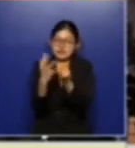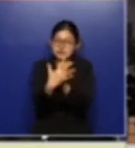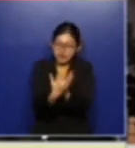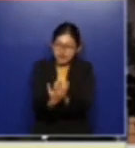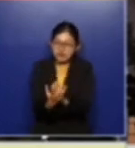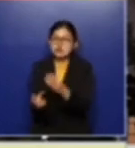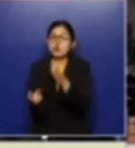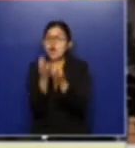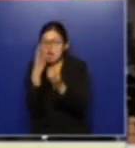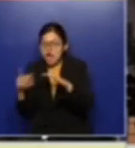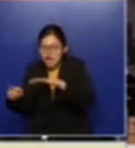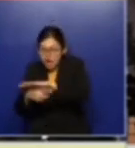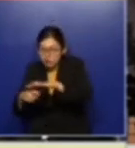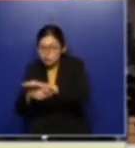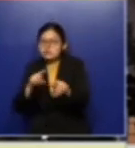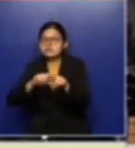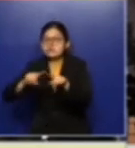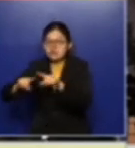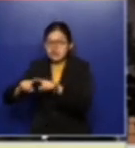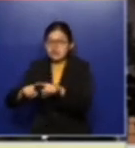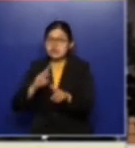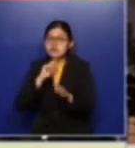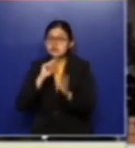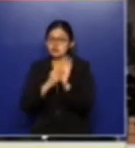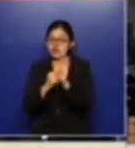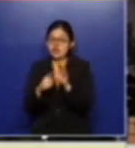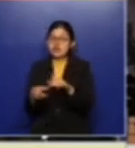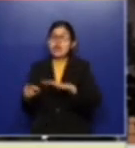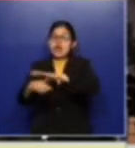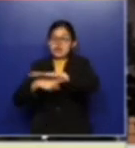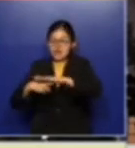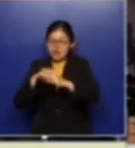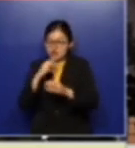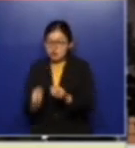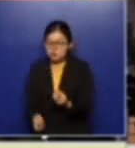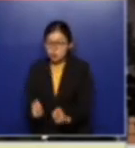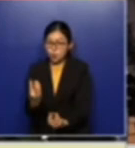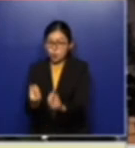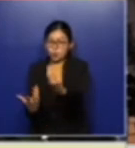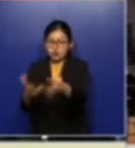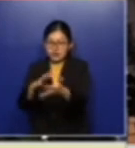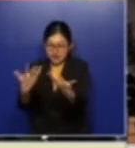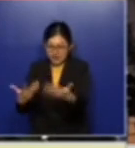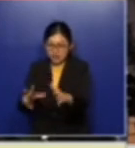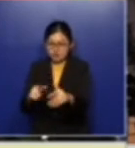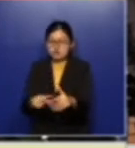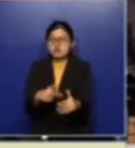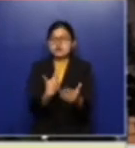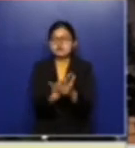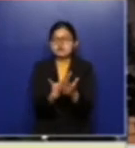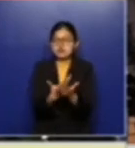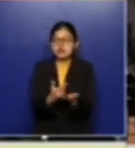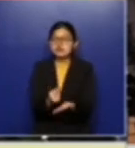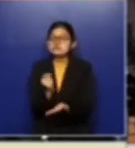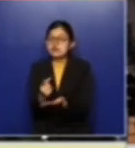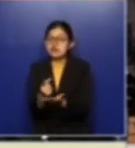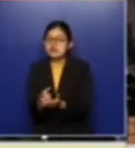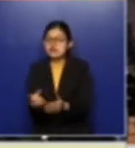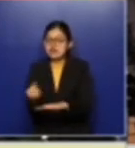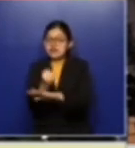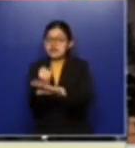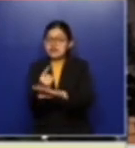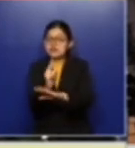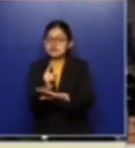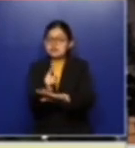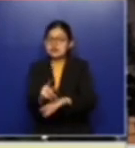ครับอย่างข้าวเนี่ยถ้าท่านปลูกไปแล้วก็จะได้รับการชดเชยไร่ละ 1,113 บา